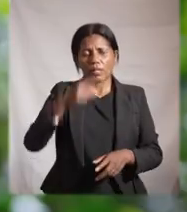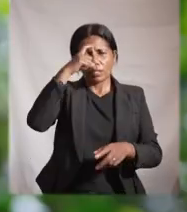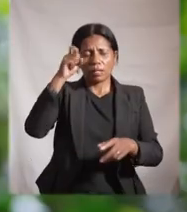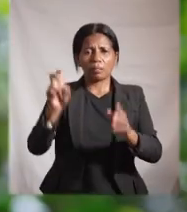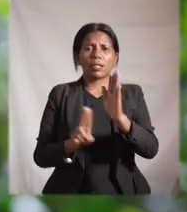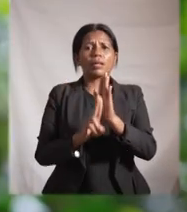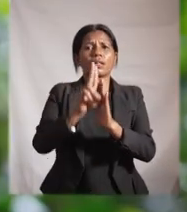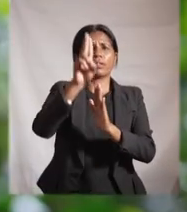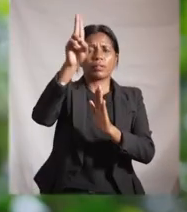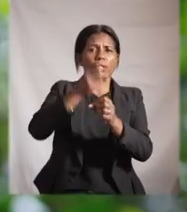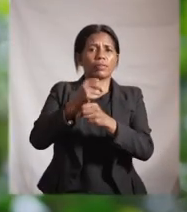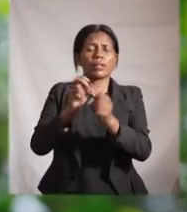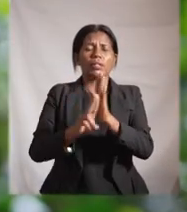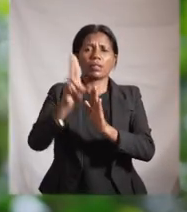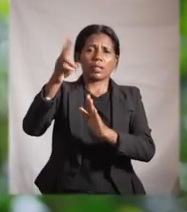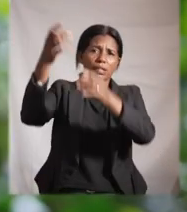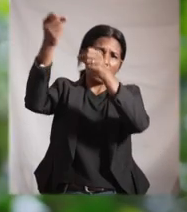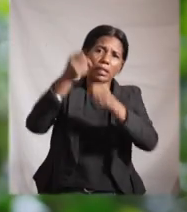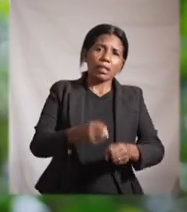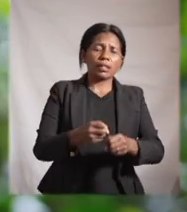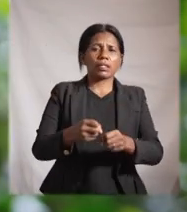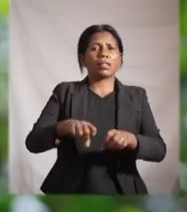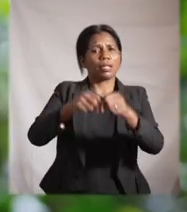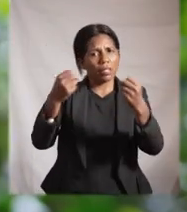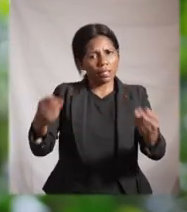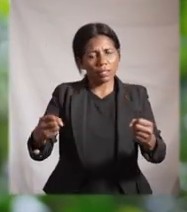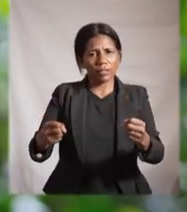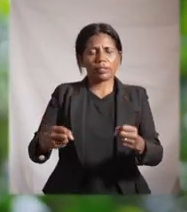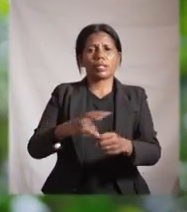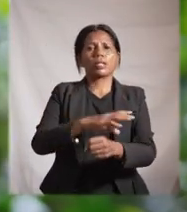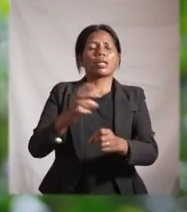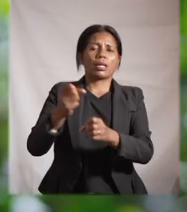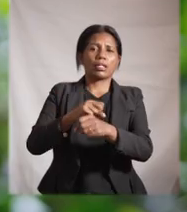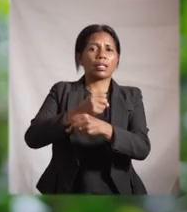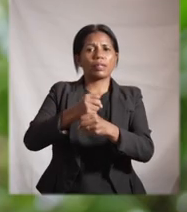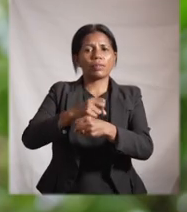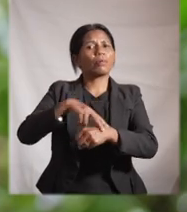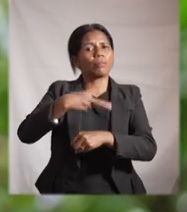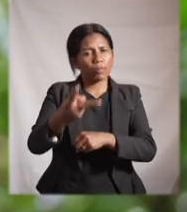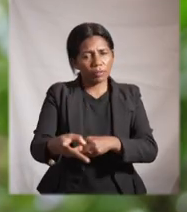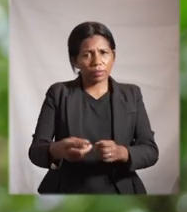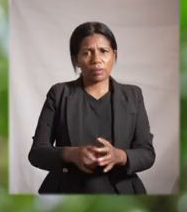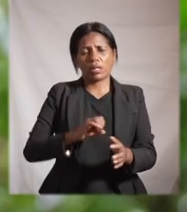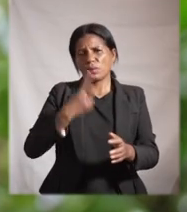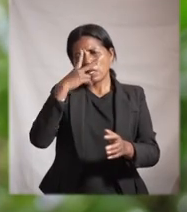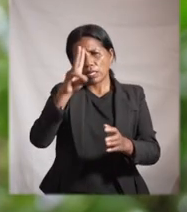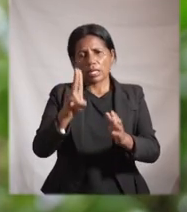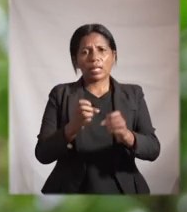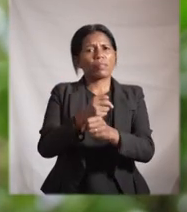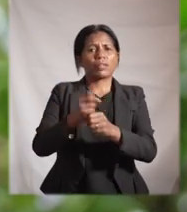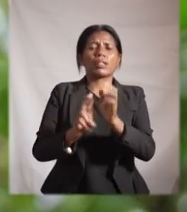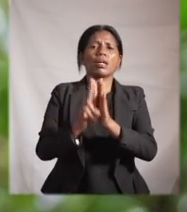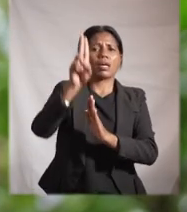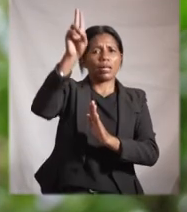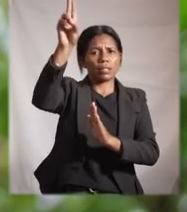Tambah ida naruk nene, ida dada nia tohar, dada nia nam tate hutu tumbarai. Tambah ware hosi parte ida kafe ni